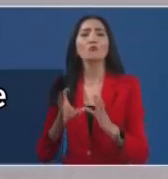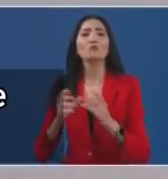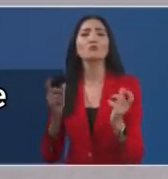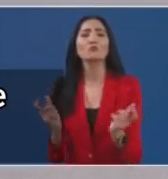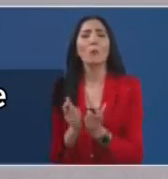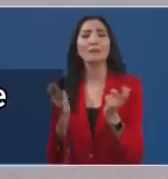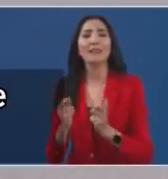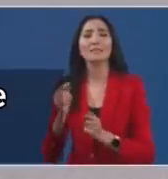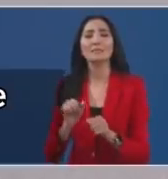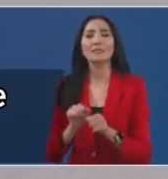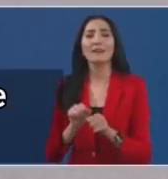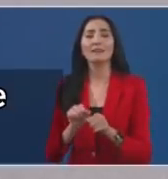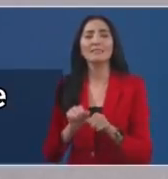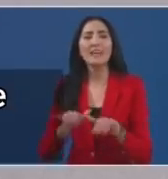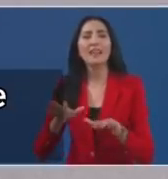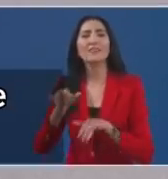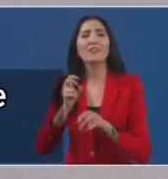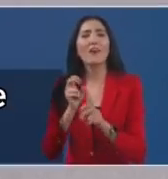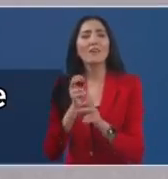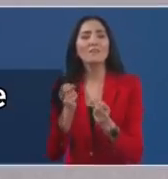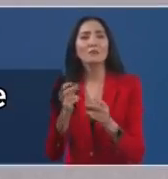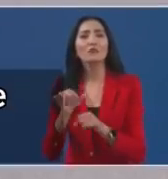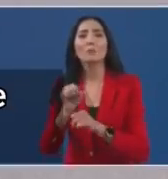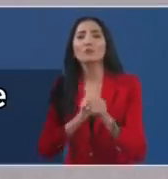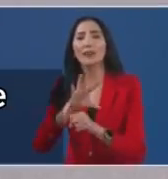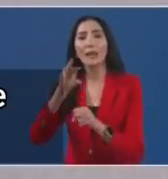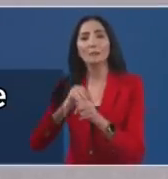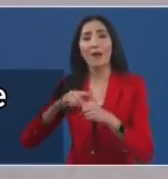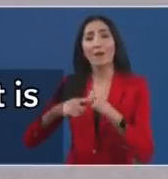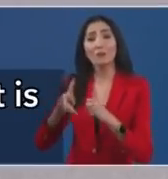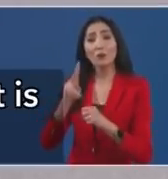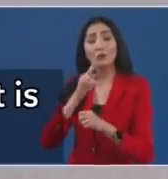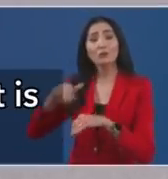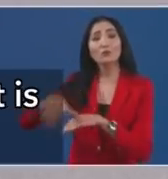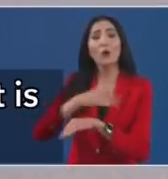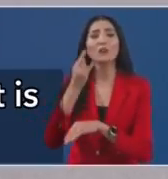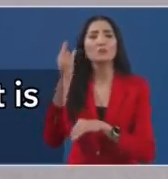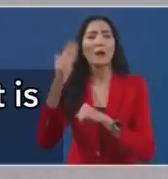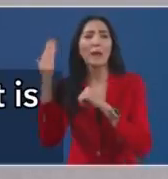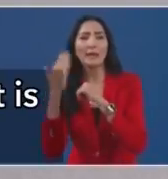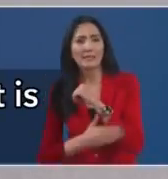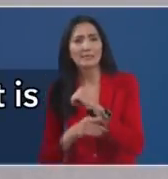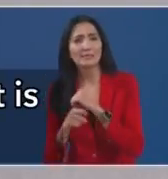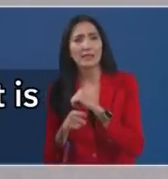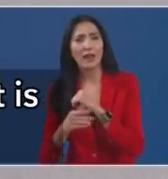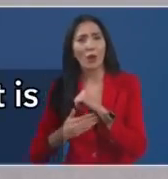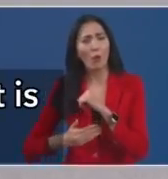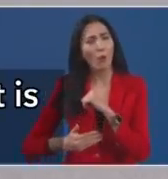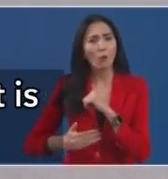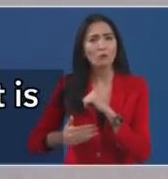toplantımızda salgınla mücadele kapsamında hafta sonları sokağa çıkma yasağını